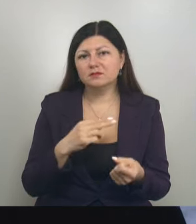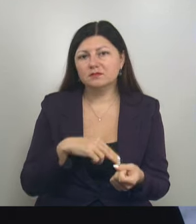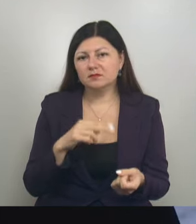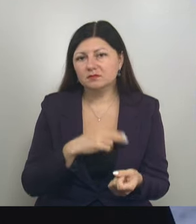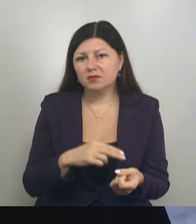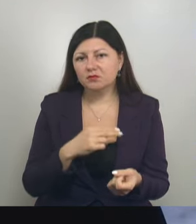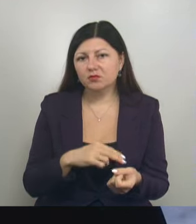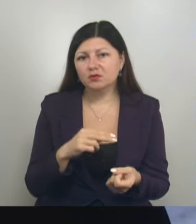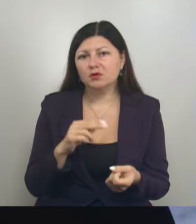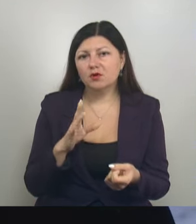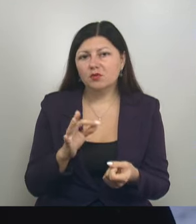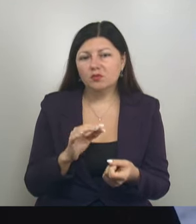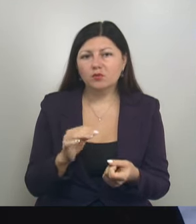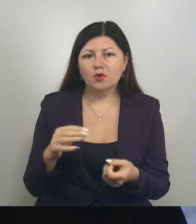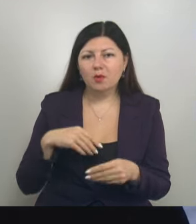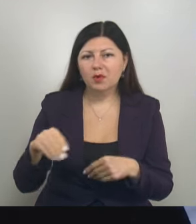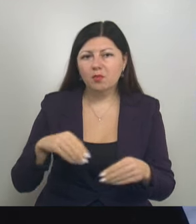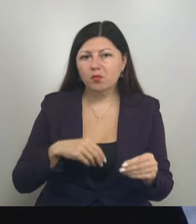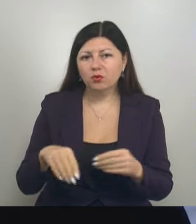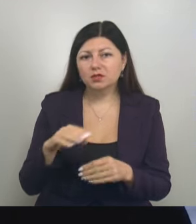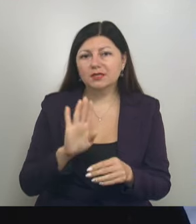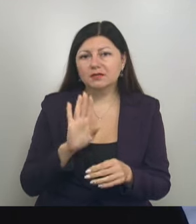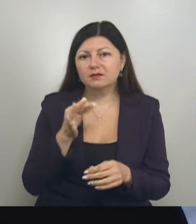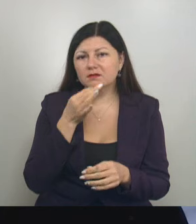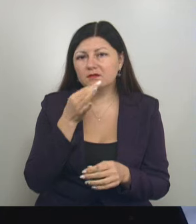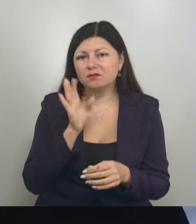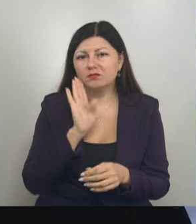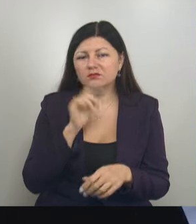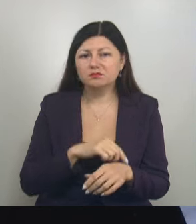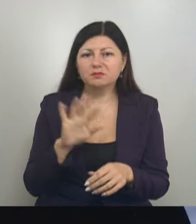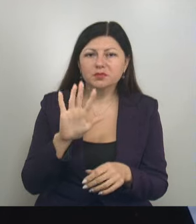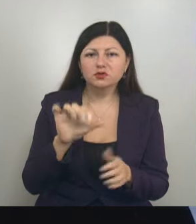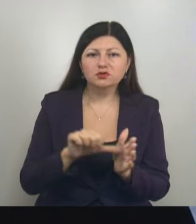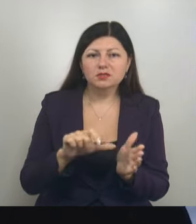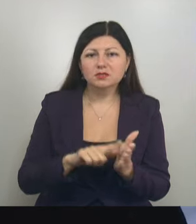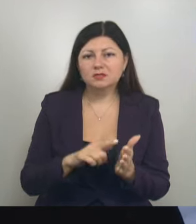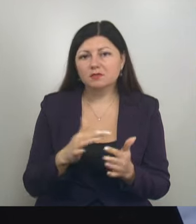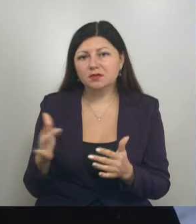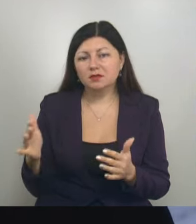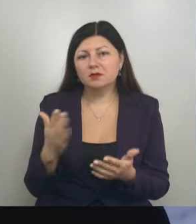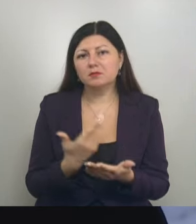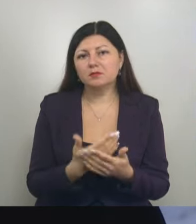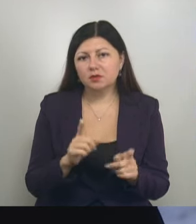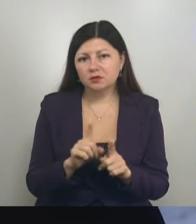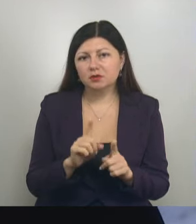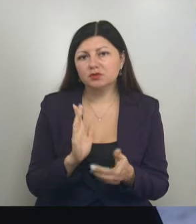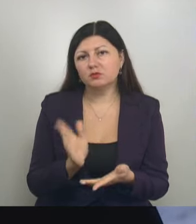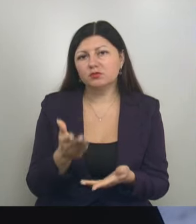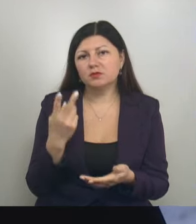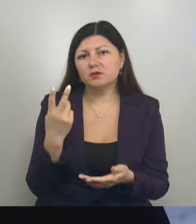производить работы по обработке. И на утро, на ранние часы, то с 5, 6, 7 и так далее, в сумме у нас также выходит